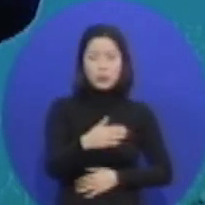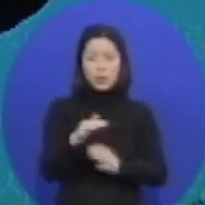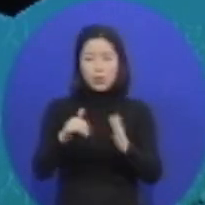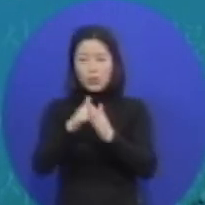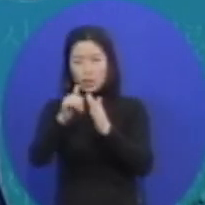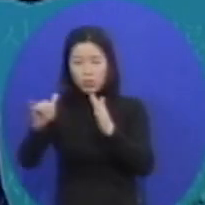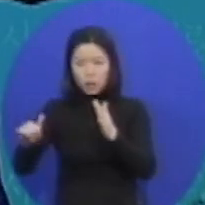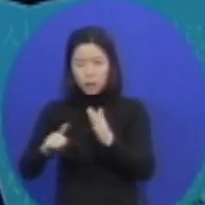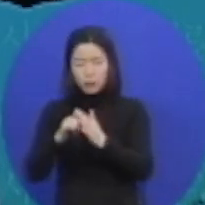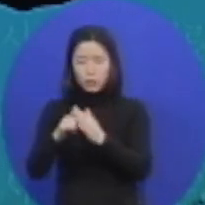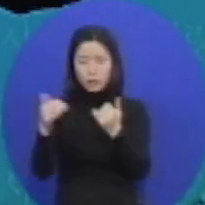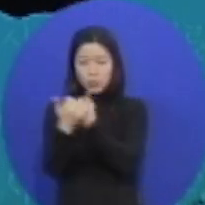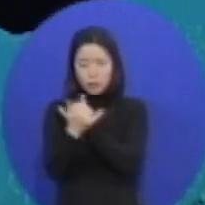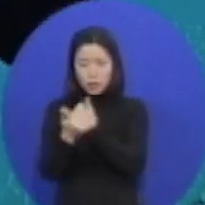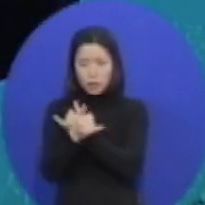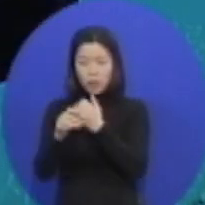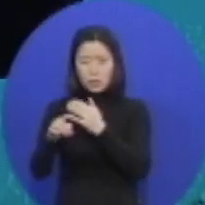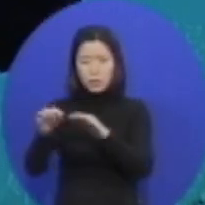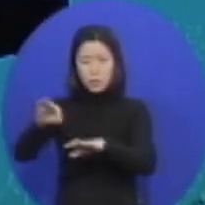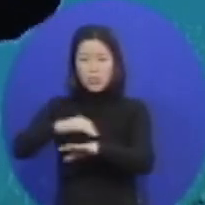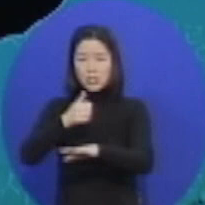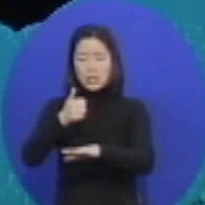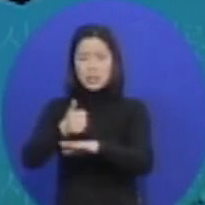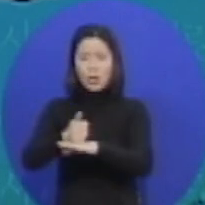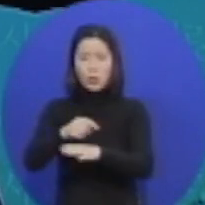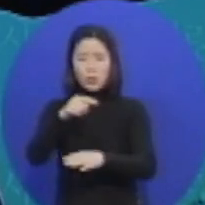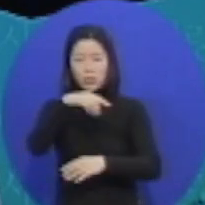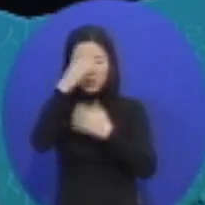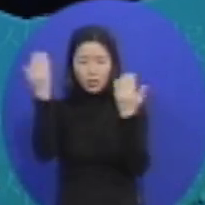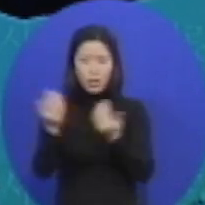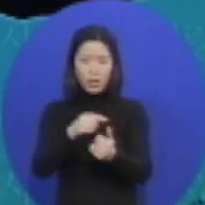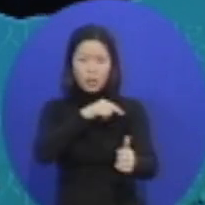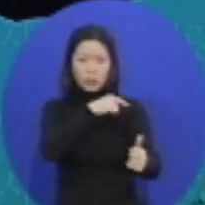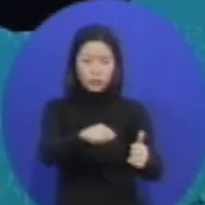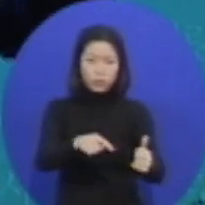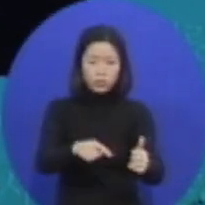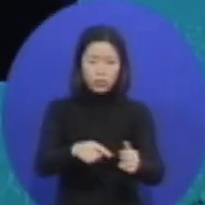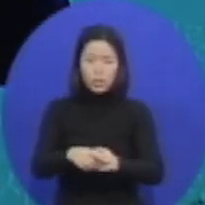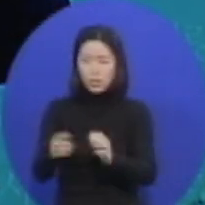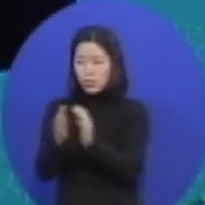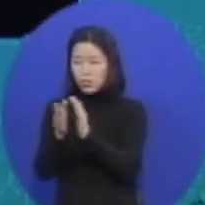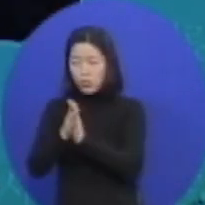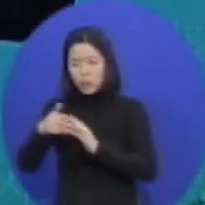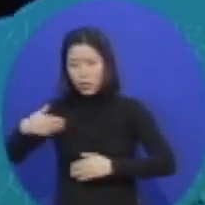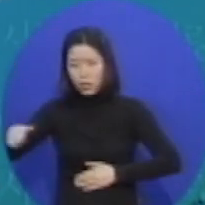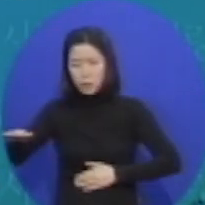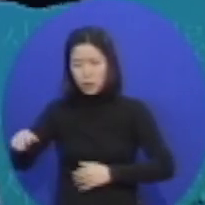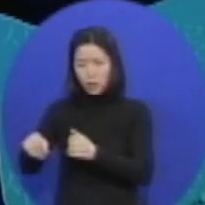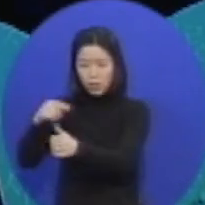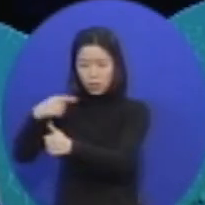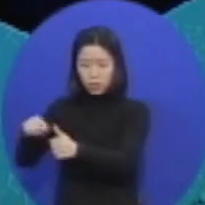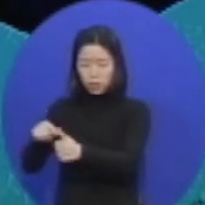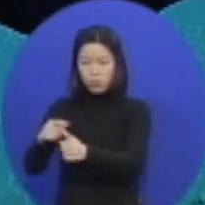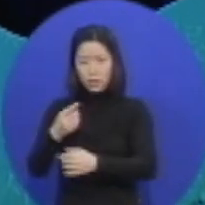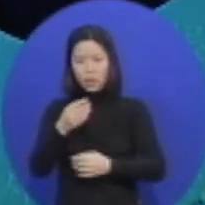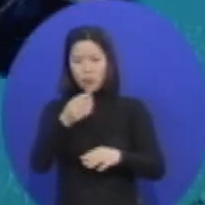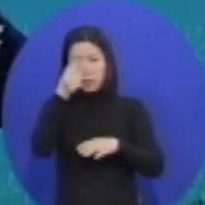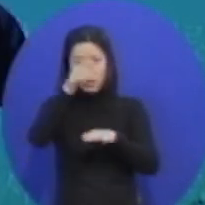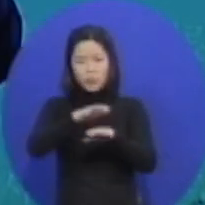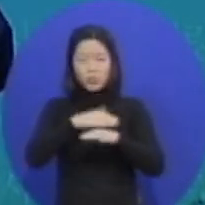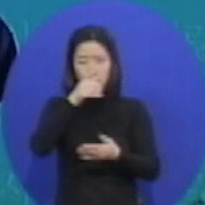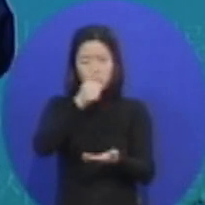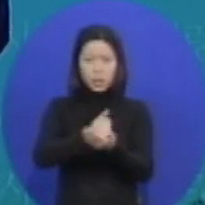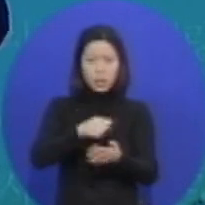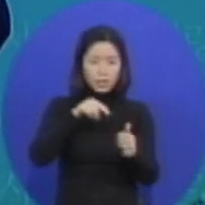사울 왕이 다 줄게요 친구들 만나면 그 친구 거 주고요 제사장에게 가면 제사장이 죽어요